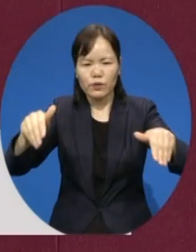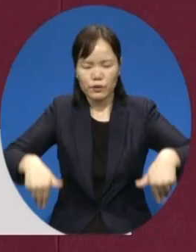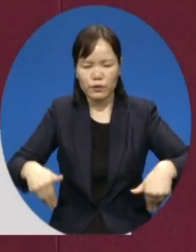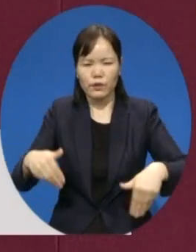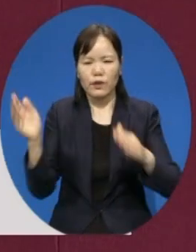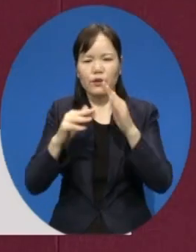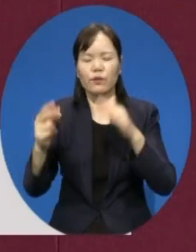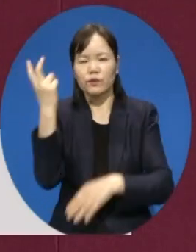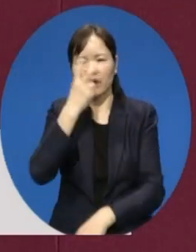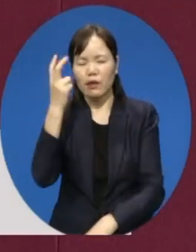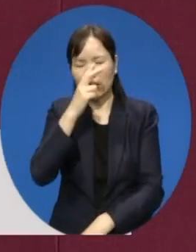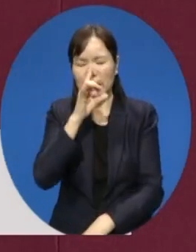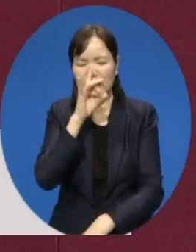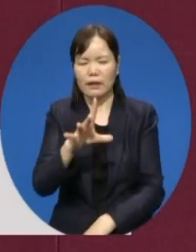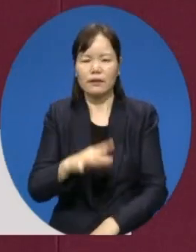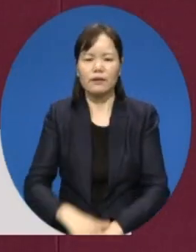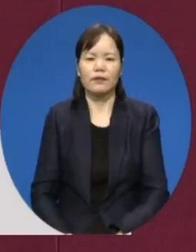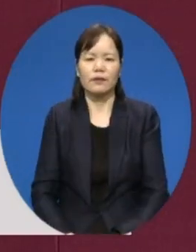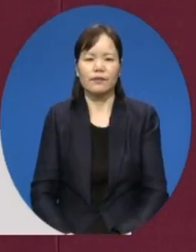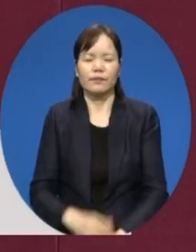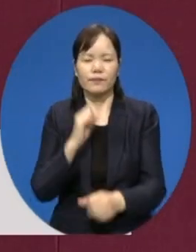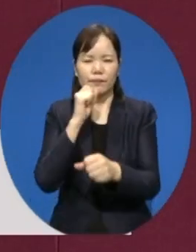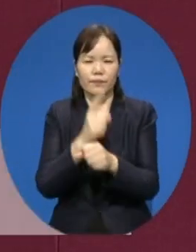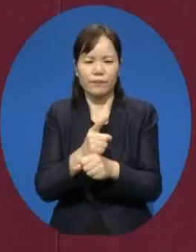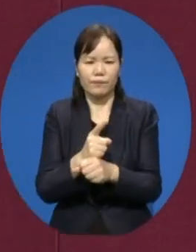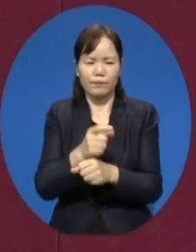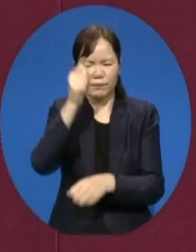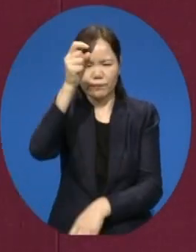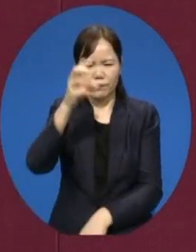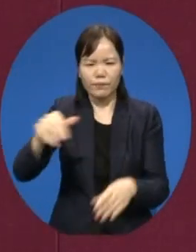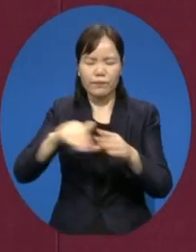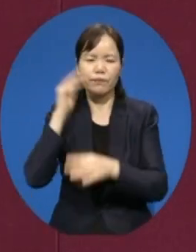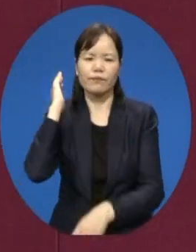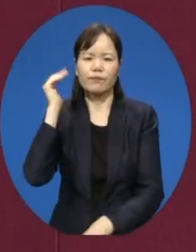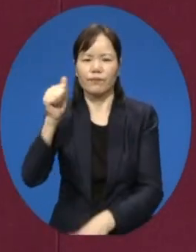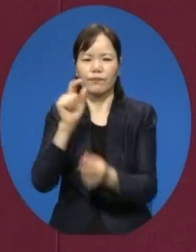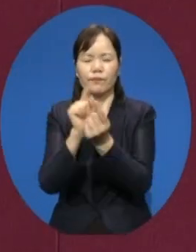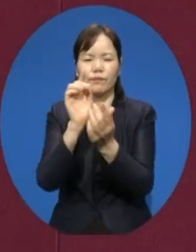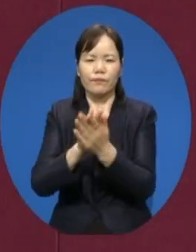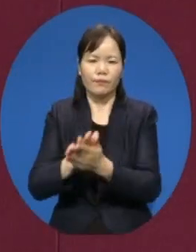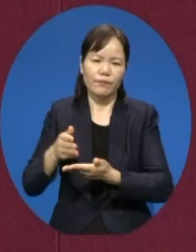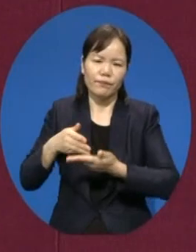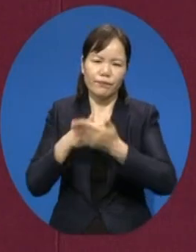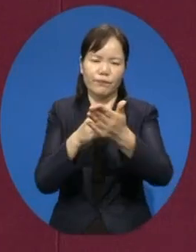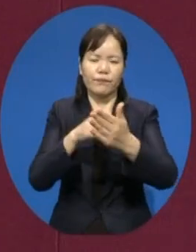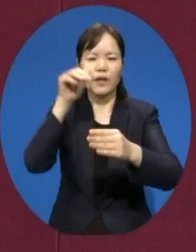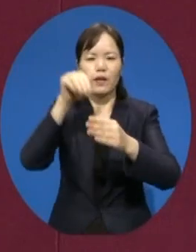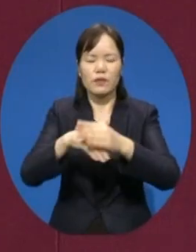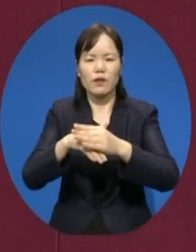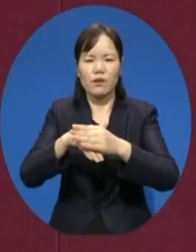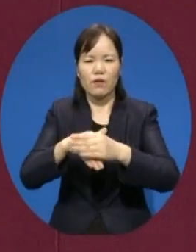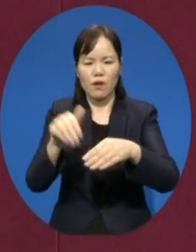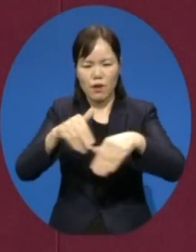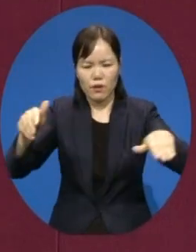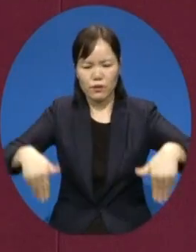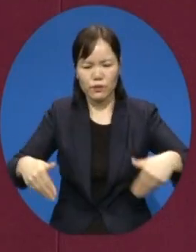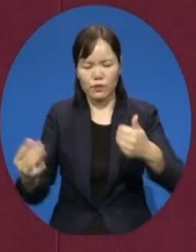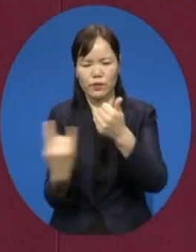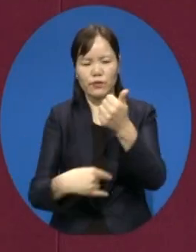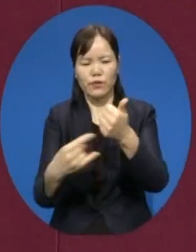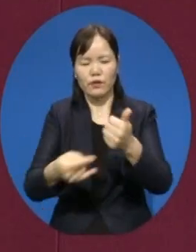공정관리가 될리 만무합니다. 저는 이미 여러 차례 문재인 대통령에게 직접 말씀드렸습니다. 선거 중립 내가 구성해달라고요.